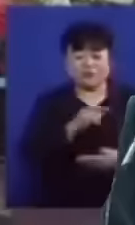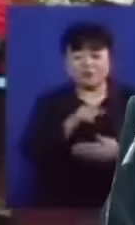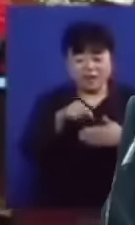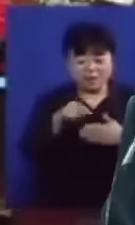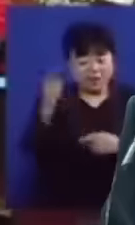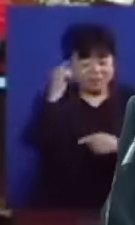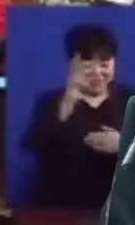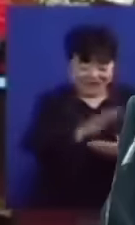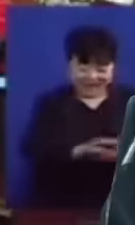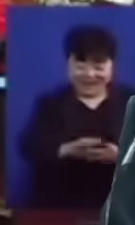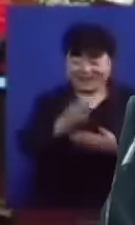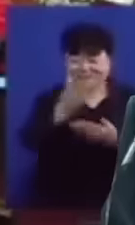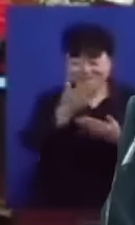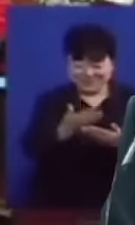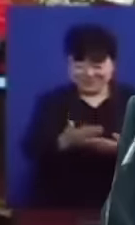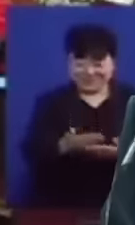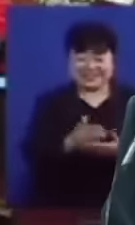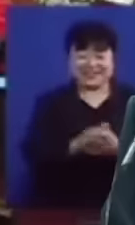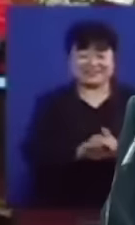마음속에 평안을 주시는 것입니다.